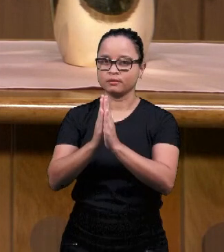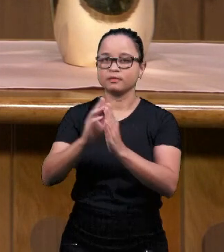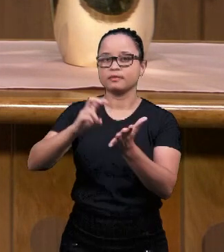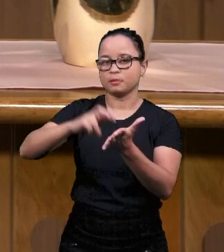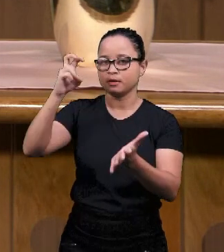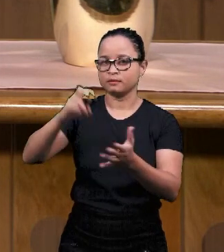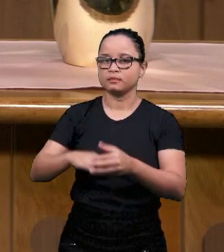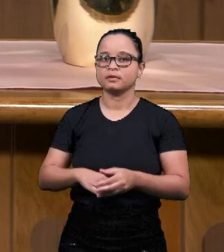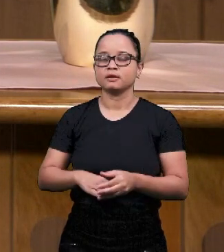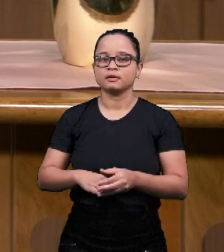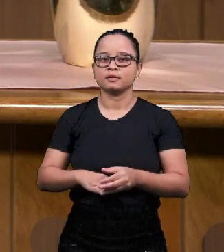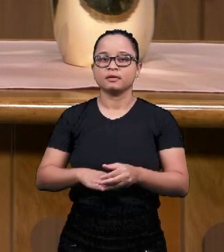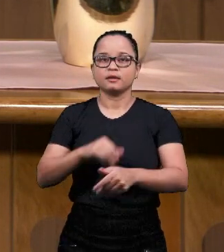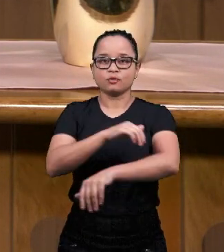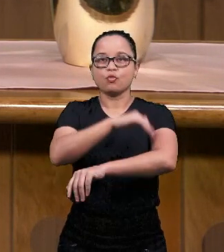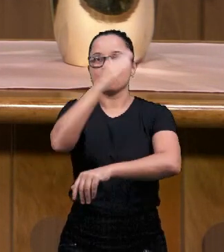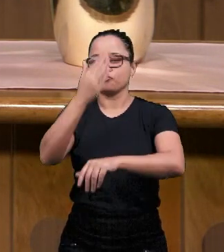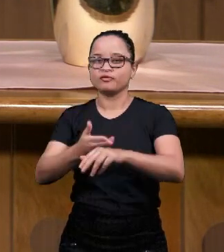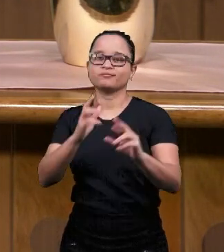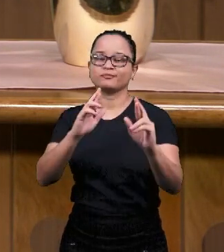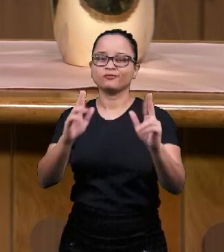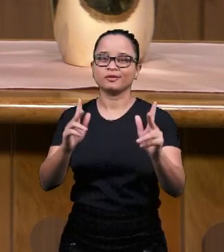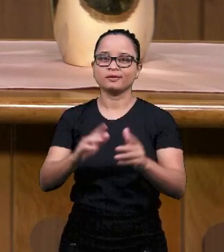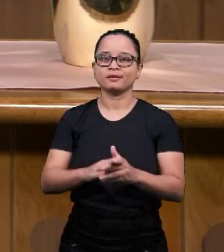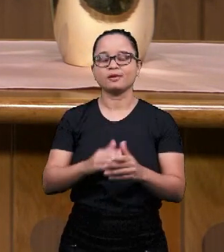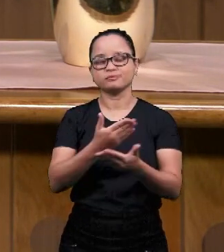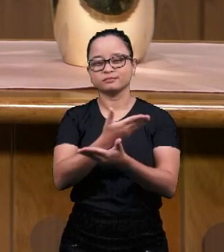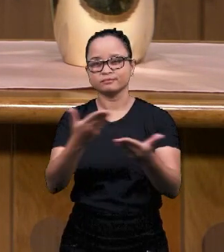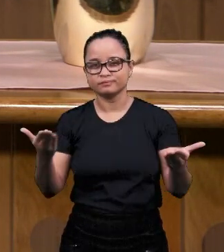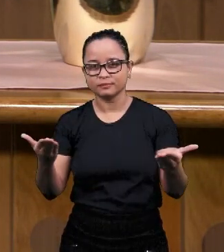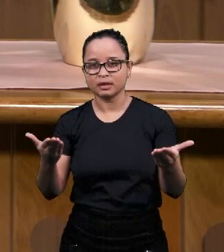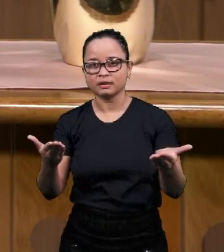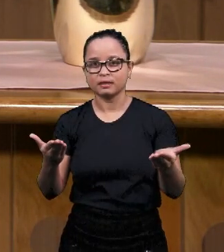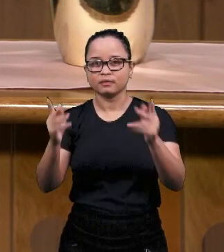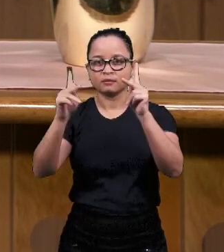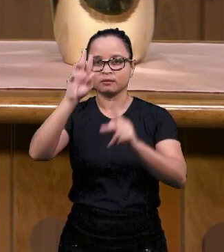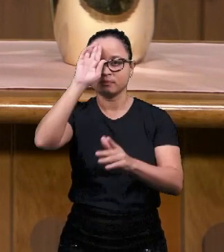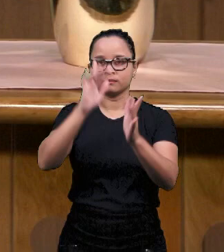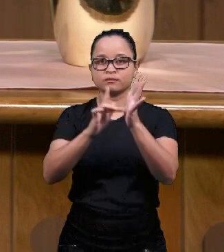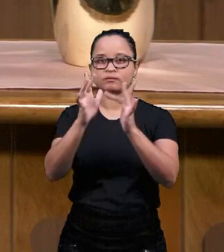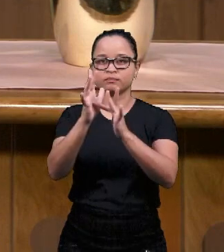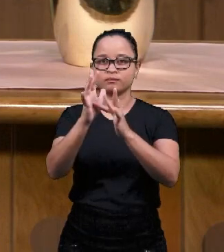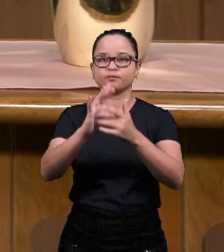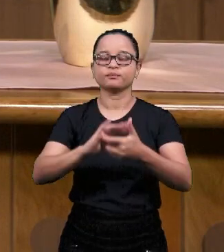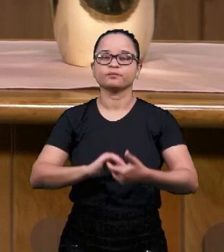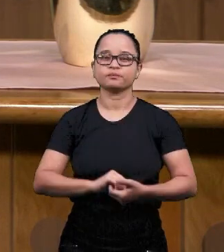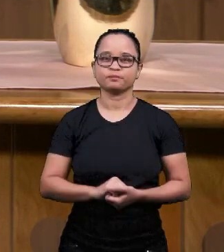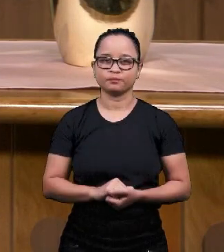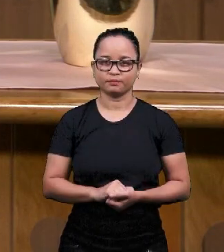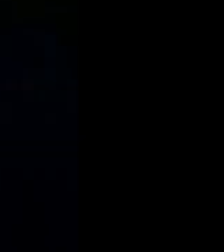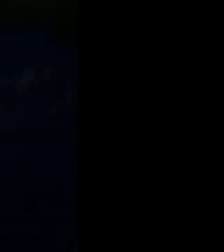минут длится. Бог благословит тебя на весь день. Мир Божий всем вам.